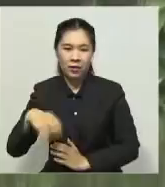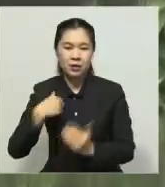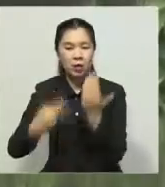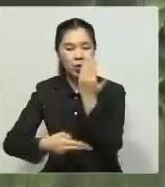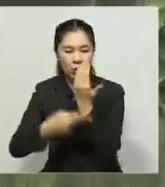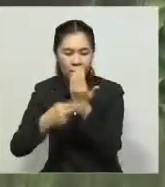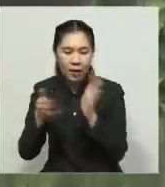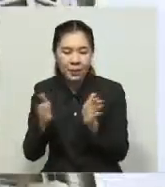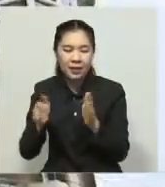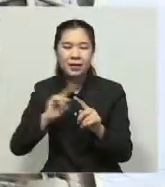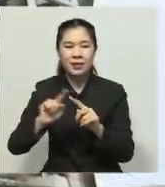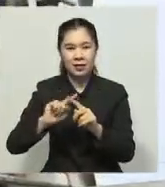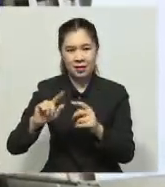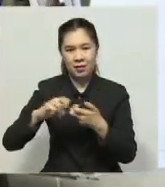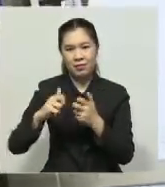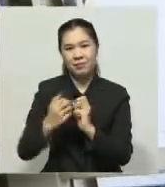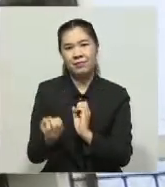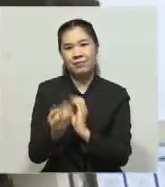ด